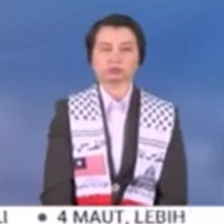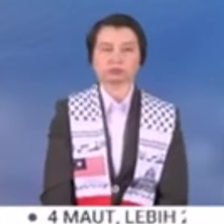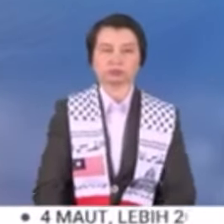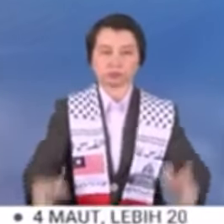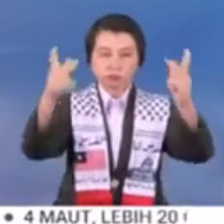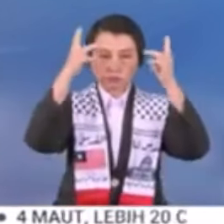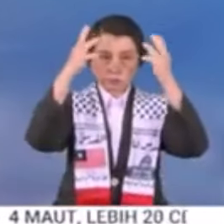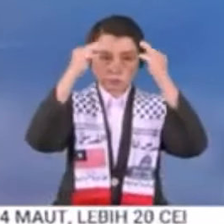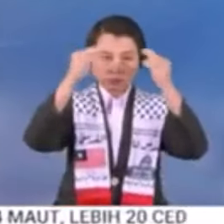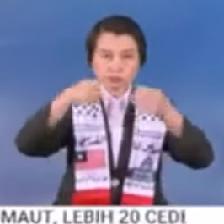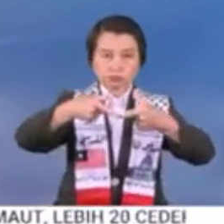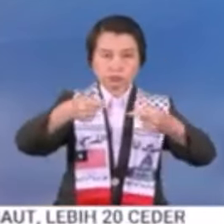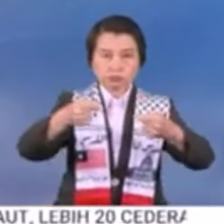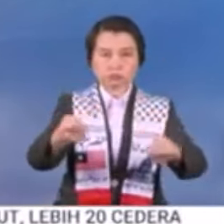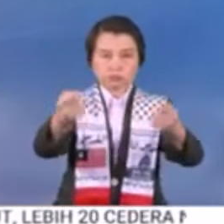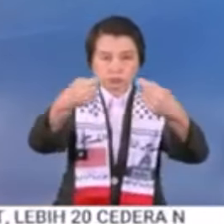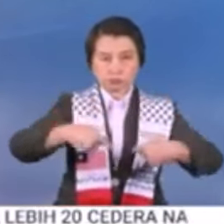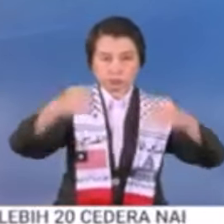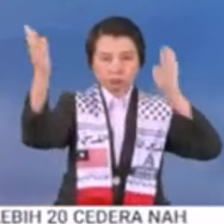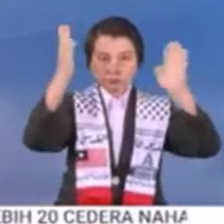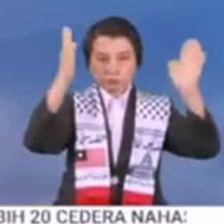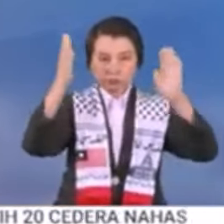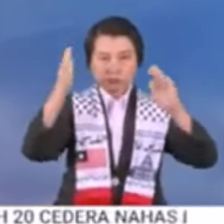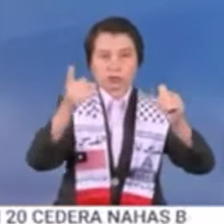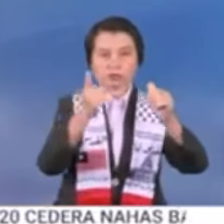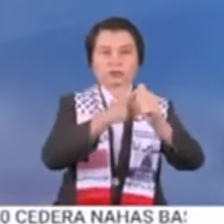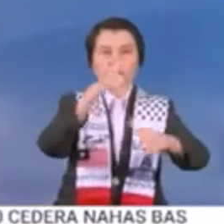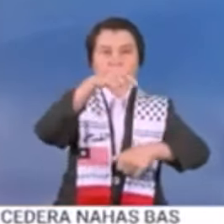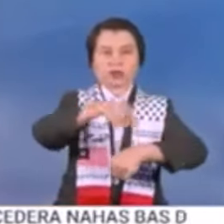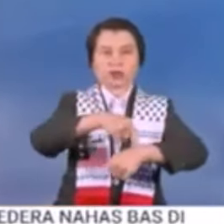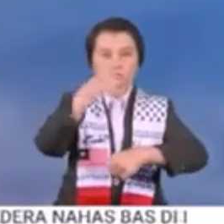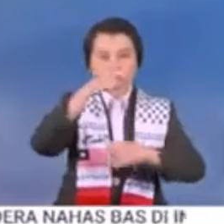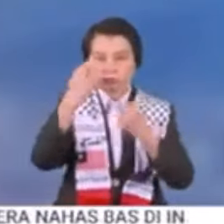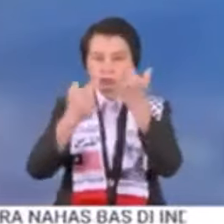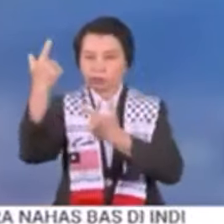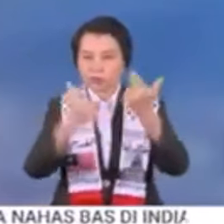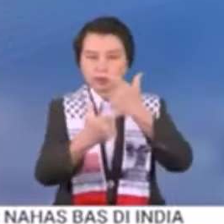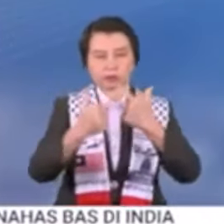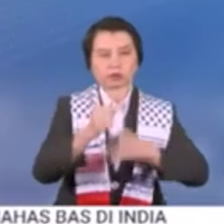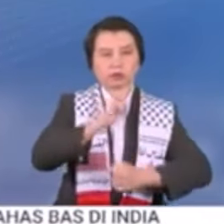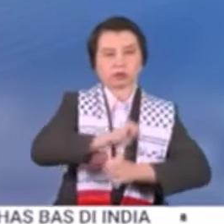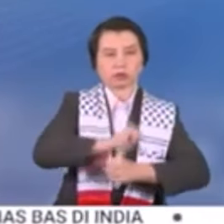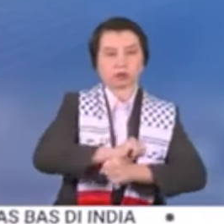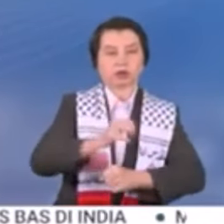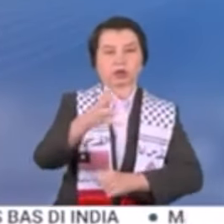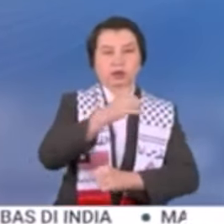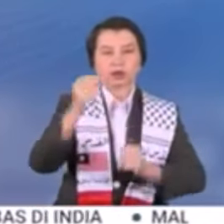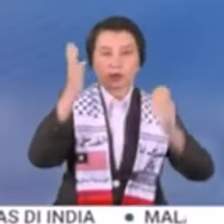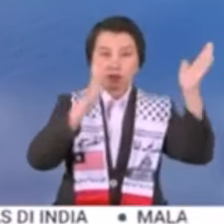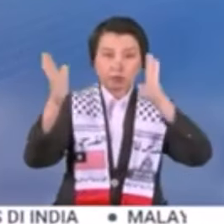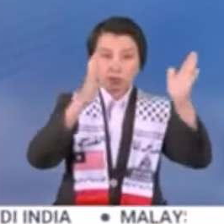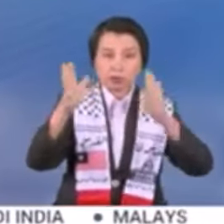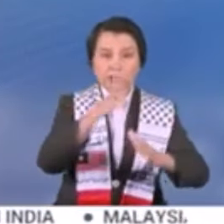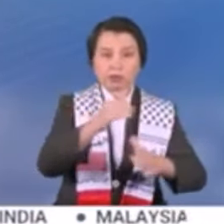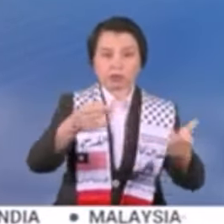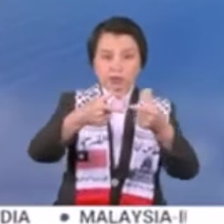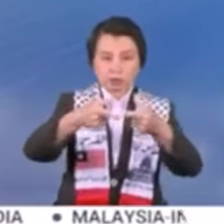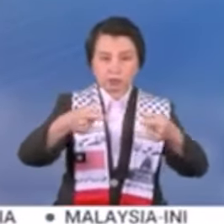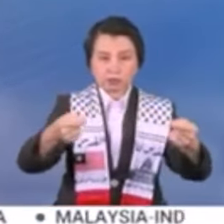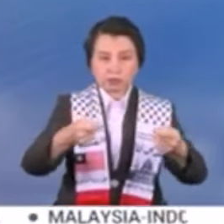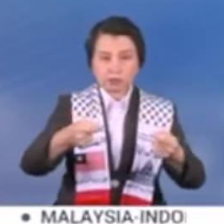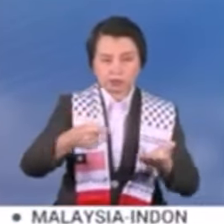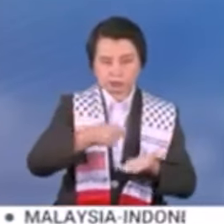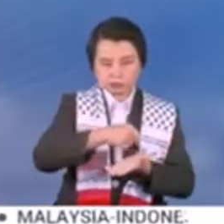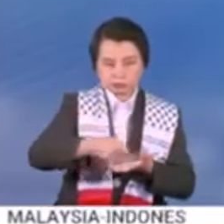Perdana Menteri Jepun hadir ke Malaysia buat kali pertama untuk lawatan kerja, serta Malaysia dan Jepun